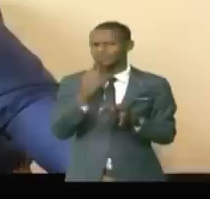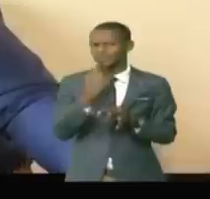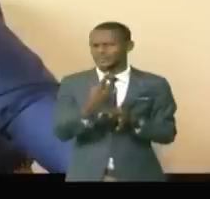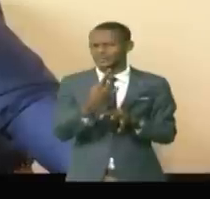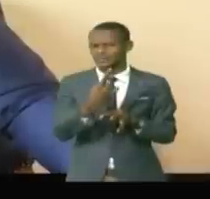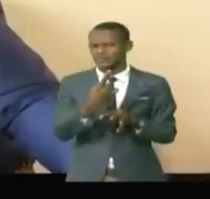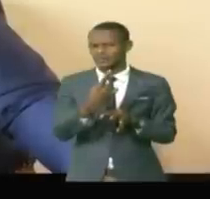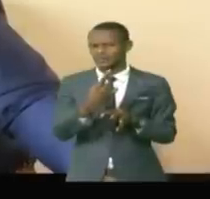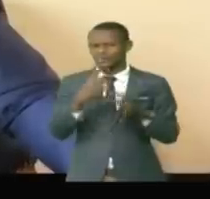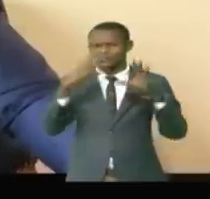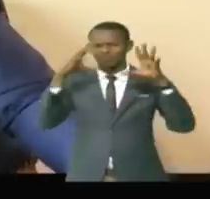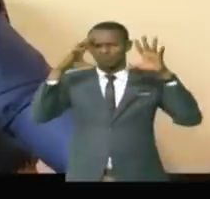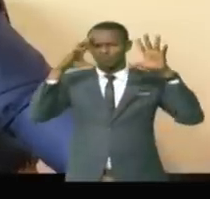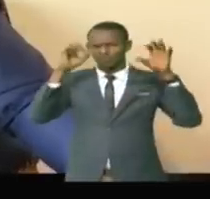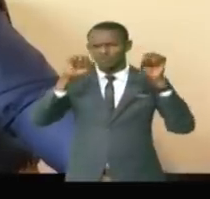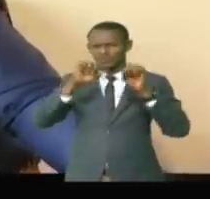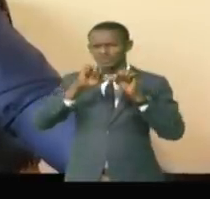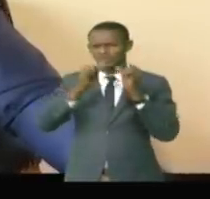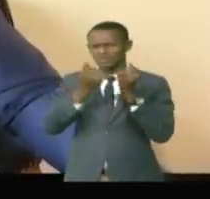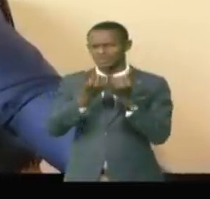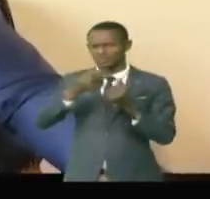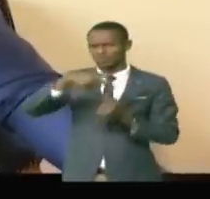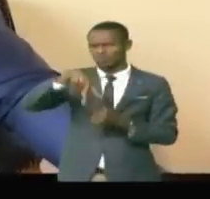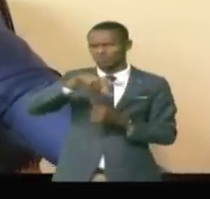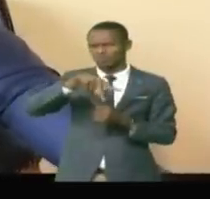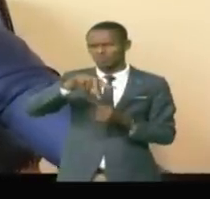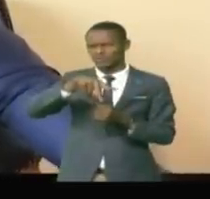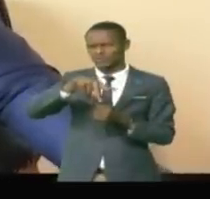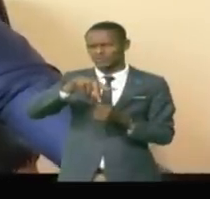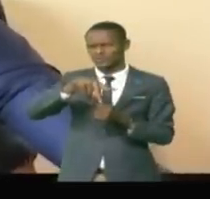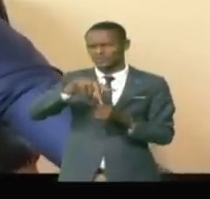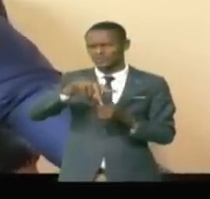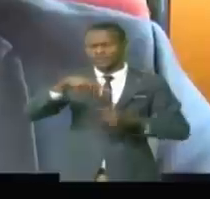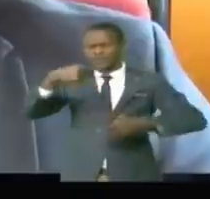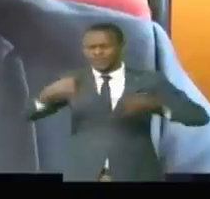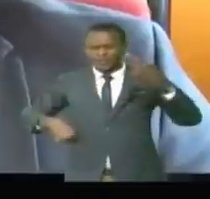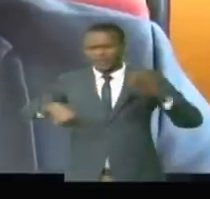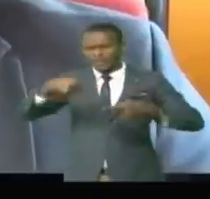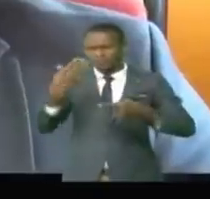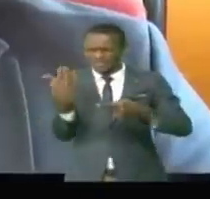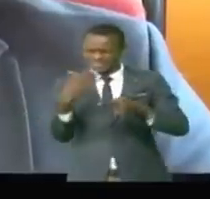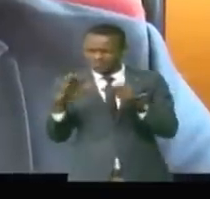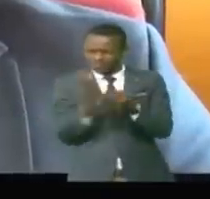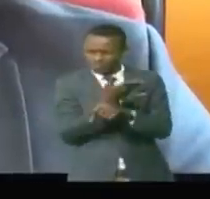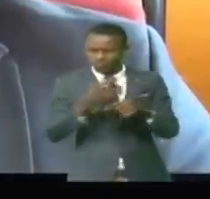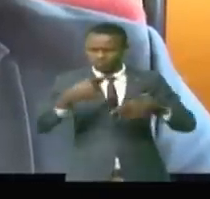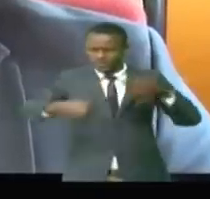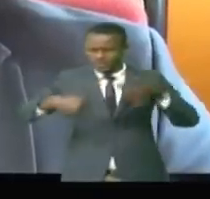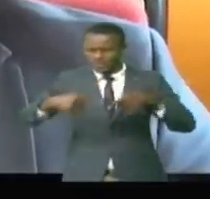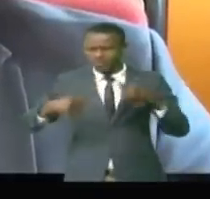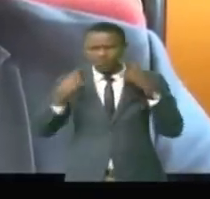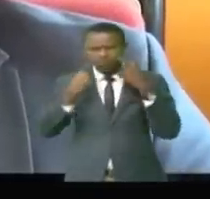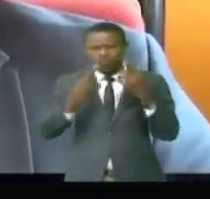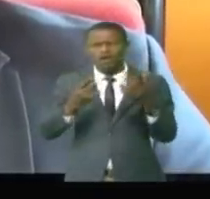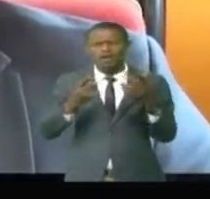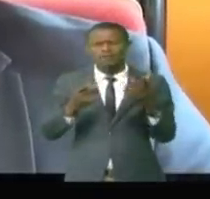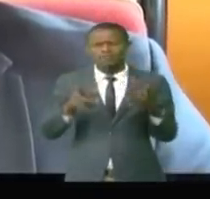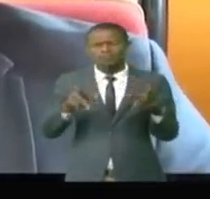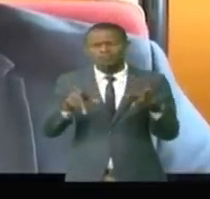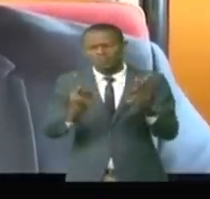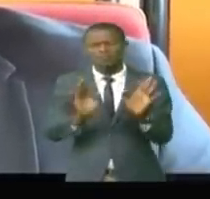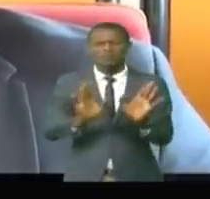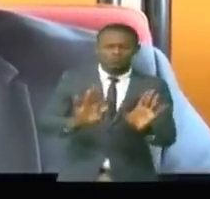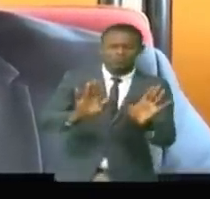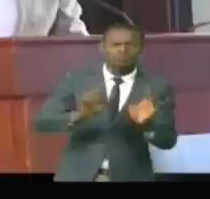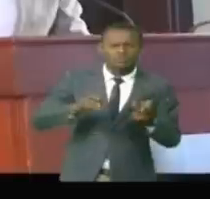Godefroy pour détournement de deniers publics dans l'exercice de ses fonctions au sein du bureau de l'Assemblée provinciale de Kinshasa et l'examen et